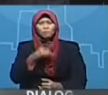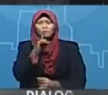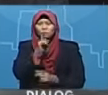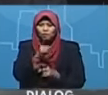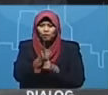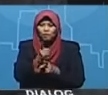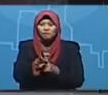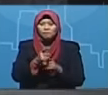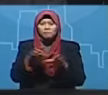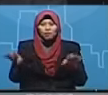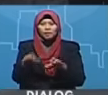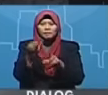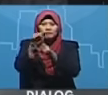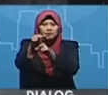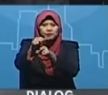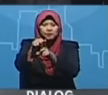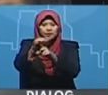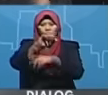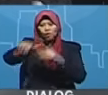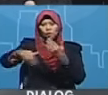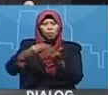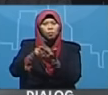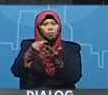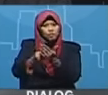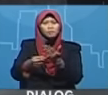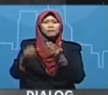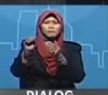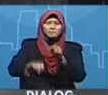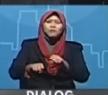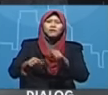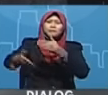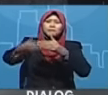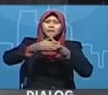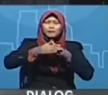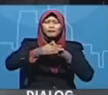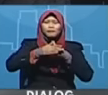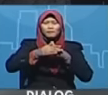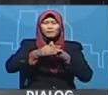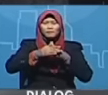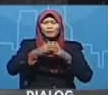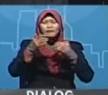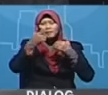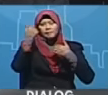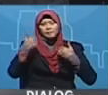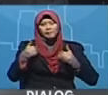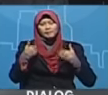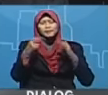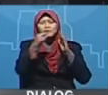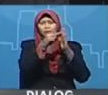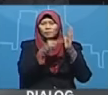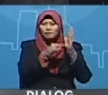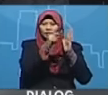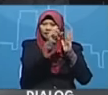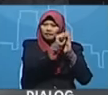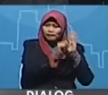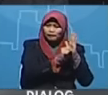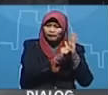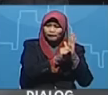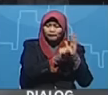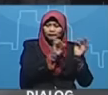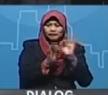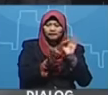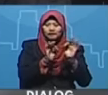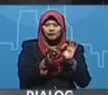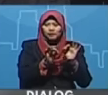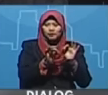melakukan penipuan dan sebagainya, sepatutnya semua wang tu boleh dikembalikan. Uh-huh. Sebab tu dia ada terma dan syarat. Uh-huh. Sekiranya penerbangan apa